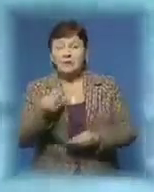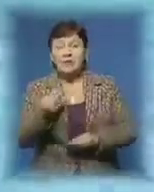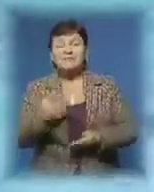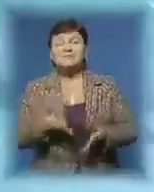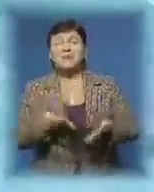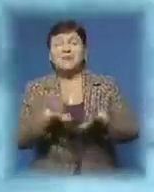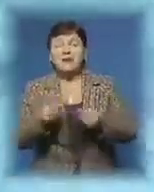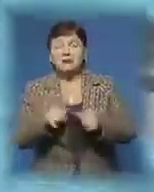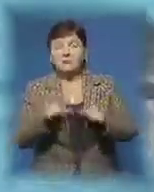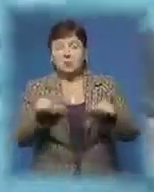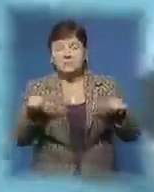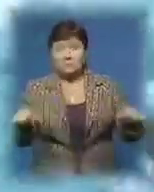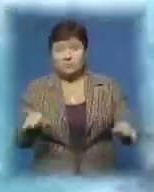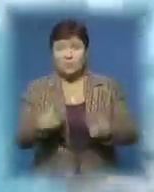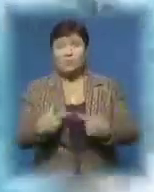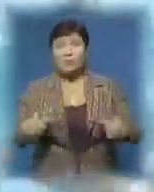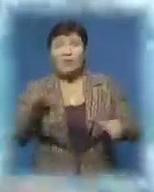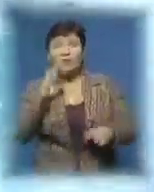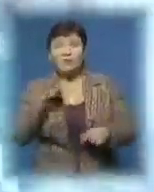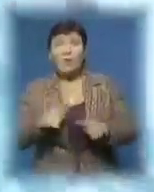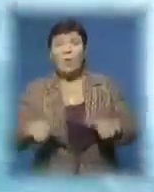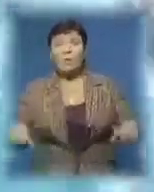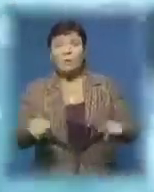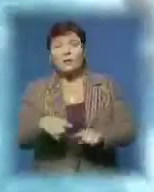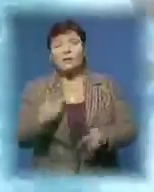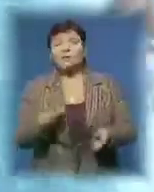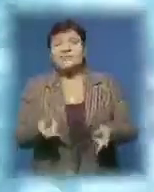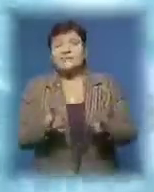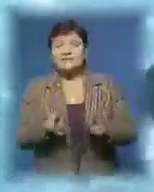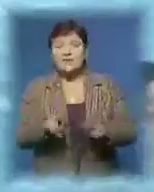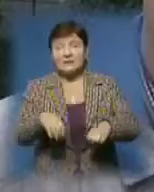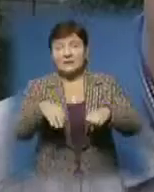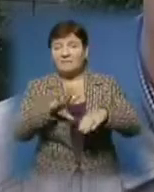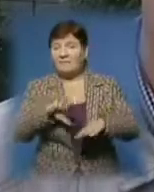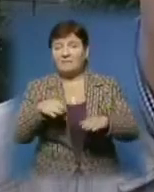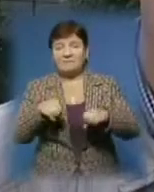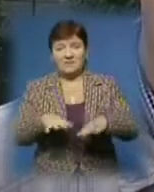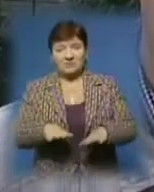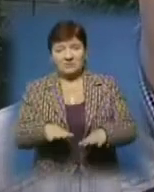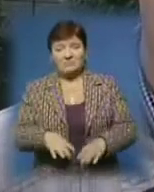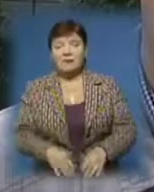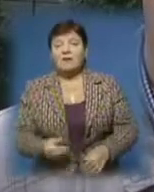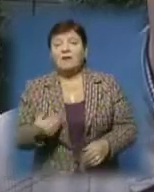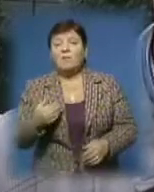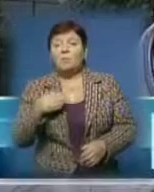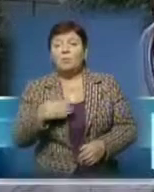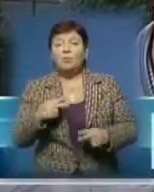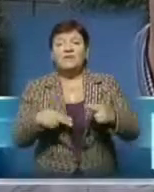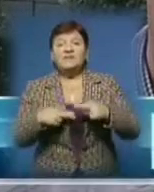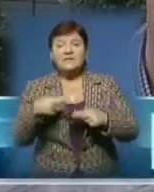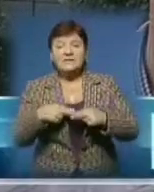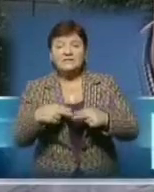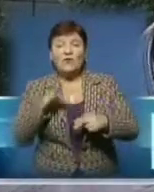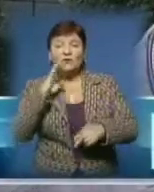сприяє розвитку водного поло в краї. Однак ключові питання й досі залишаються невирішеними. Іншого шляху, як будівництво водних комплексів чи